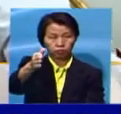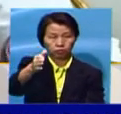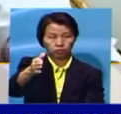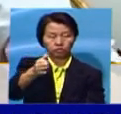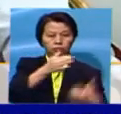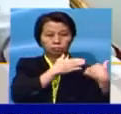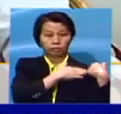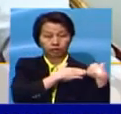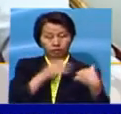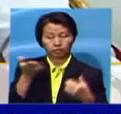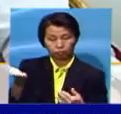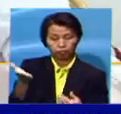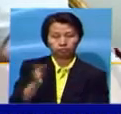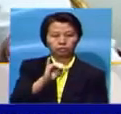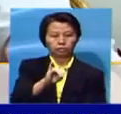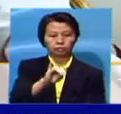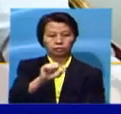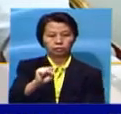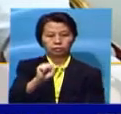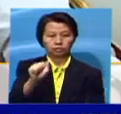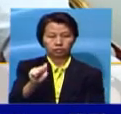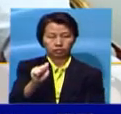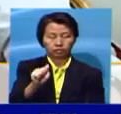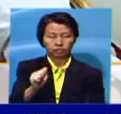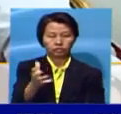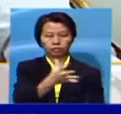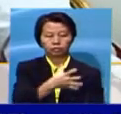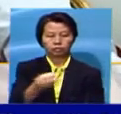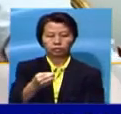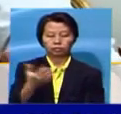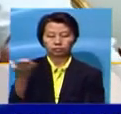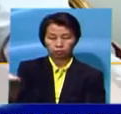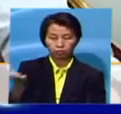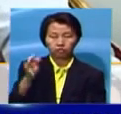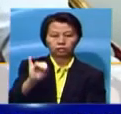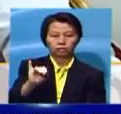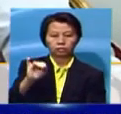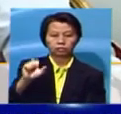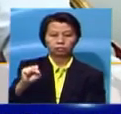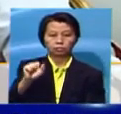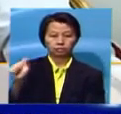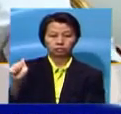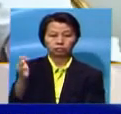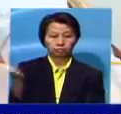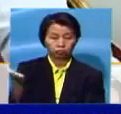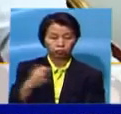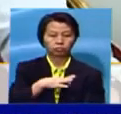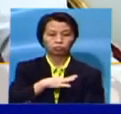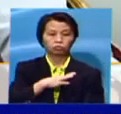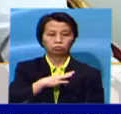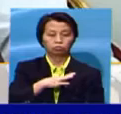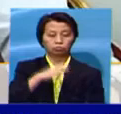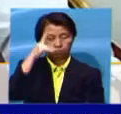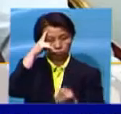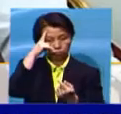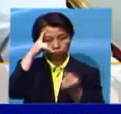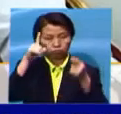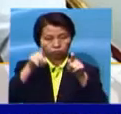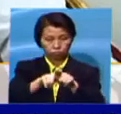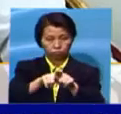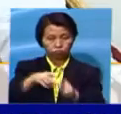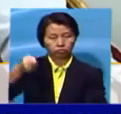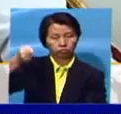Isa maka Tan Sri Isa dengan rela hati bersetuju untuk